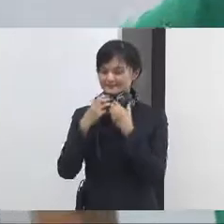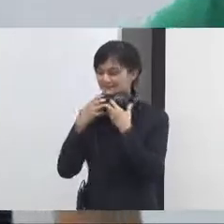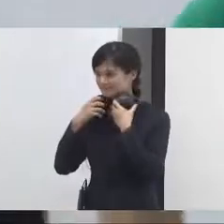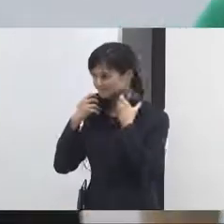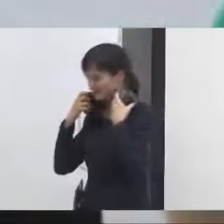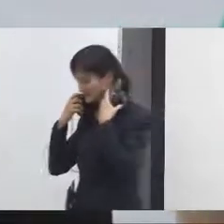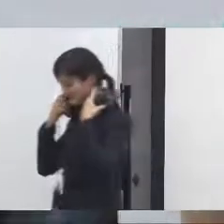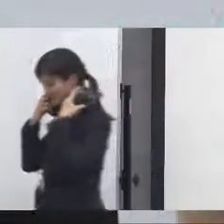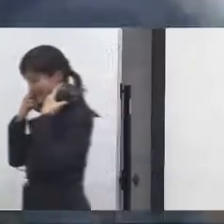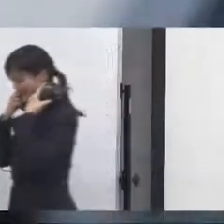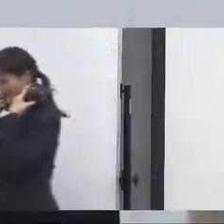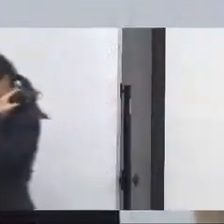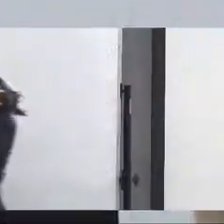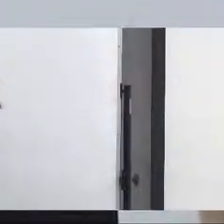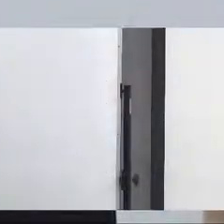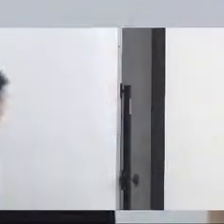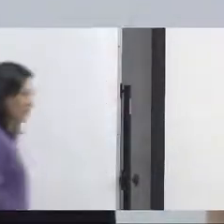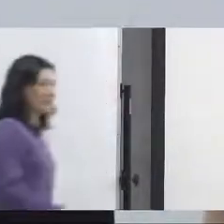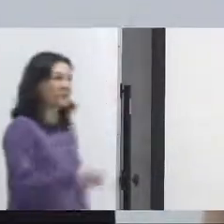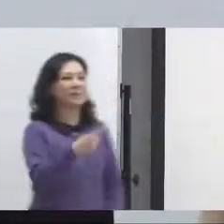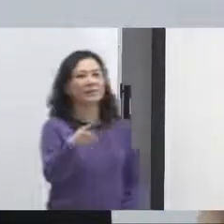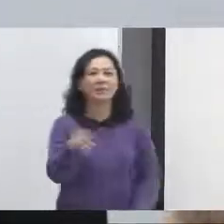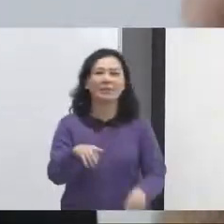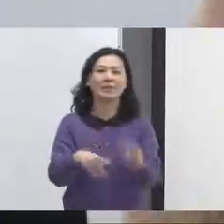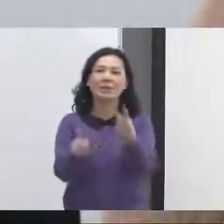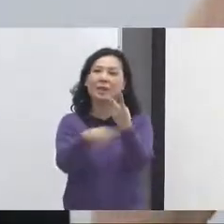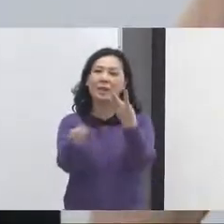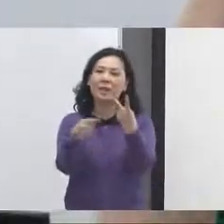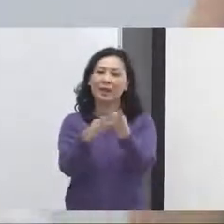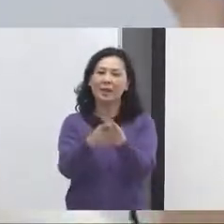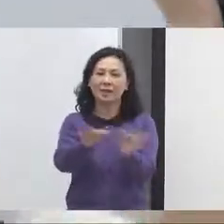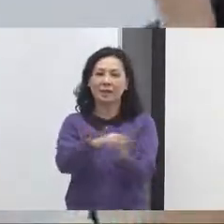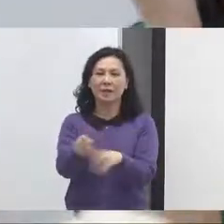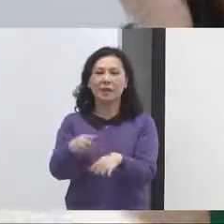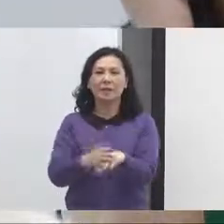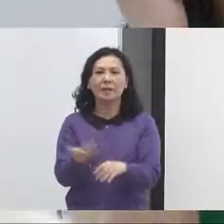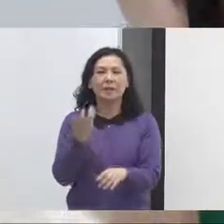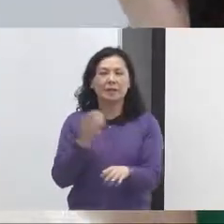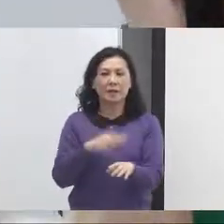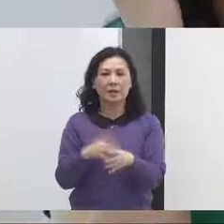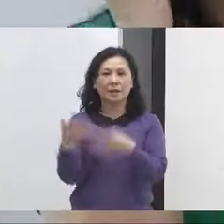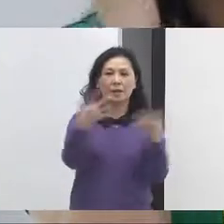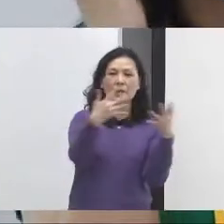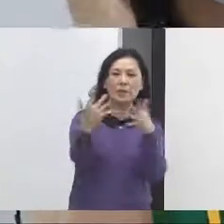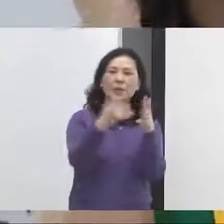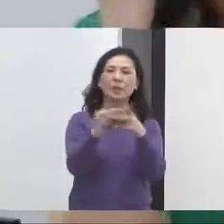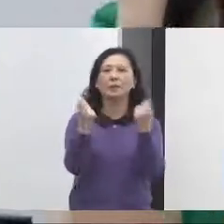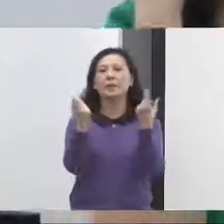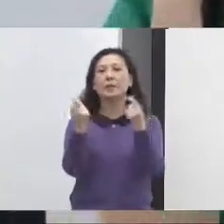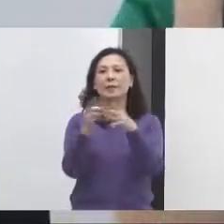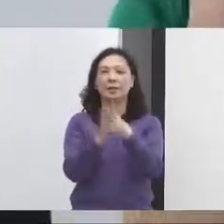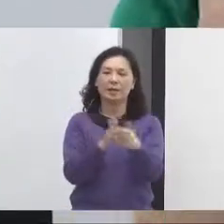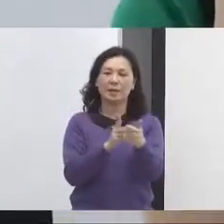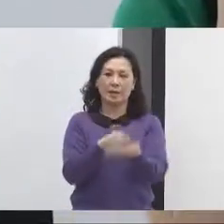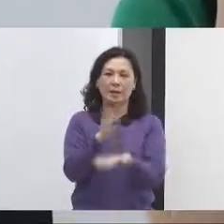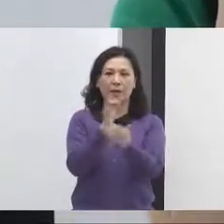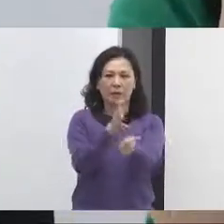然后我们就马上开始，所以大家问问题还是在刚刚的那个 slide 上面，谢谢。